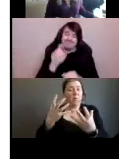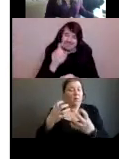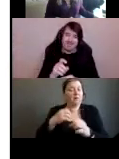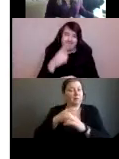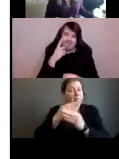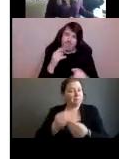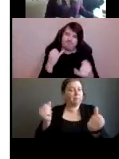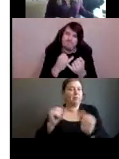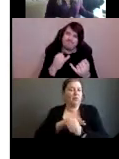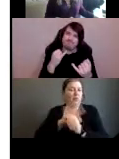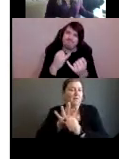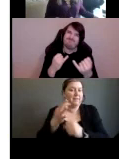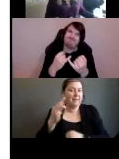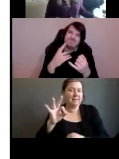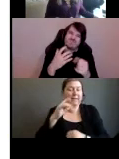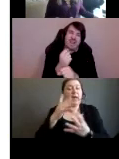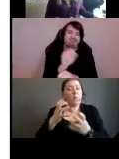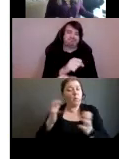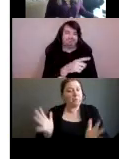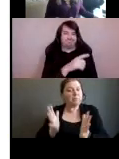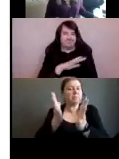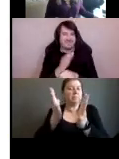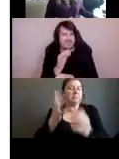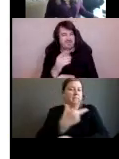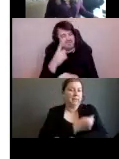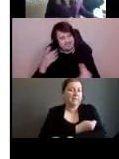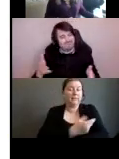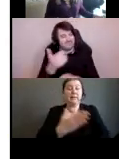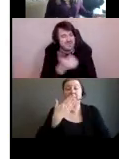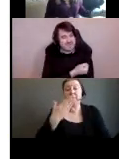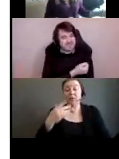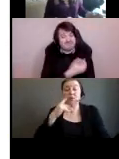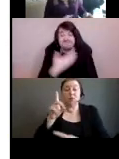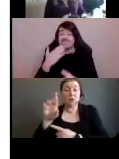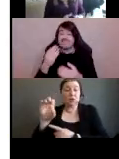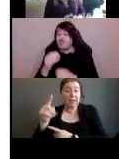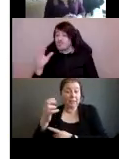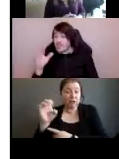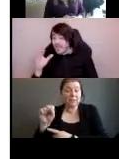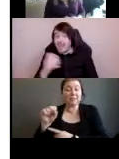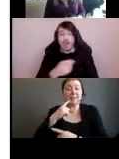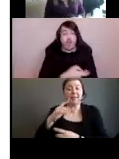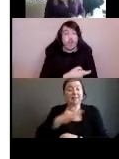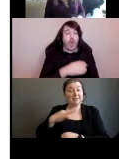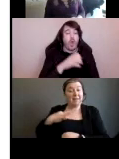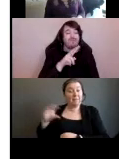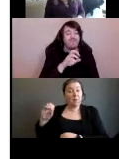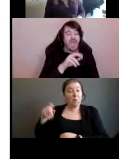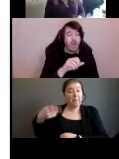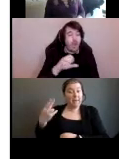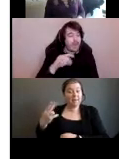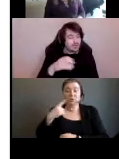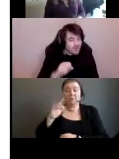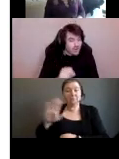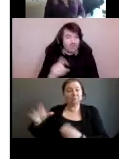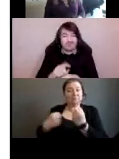combat contre la COVID-19 et au déploiement du vaccin. Merci beaucoup à Chantal, Dr. Etches et à tout le personnel de Santé publique